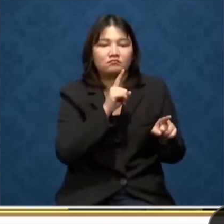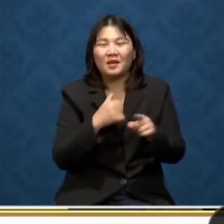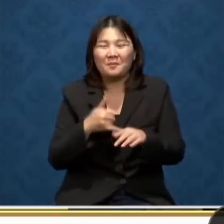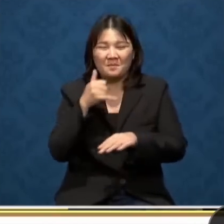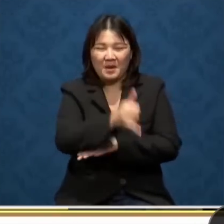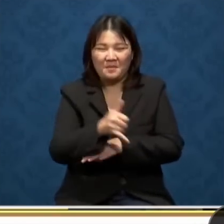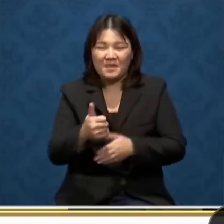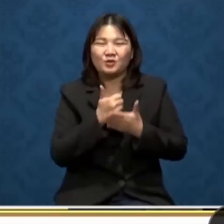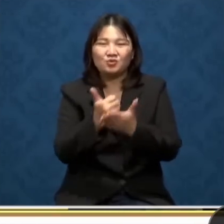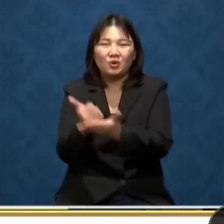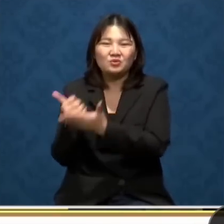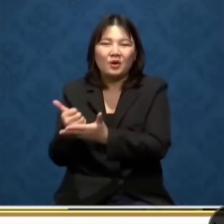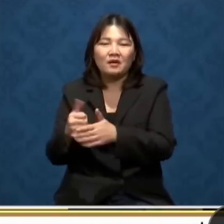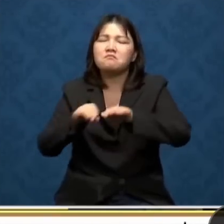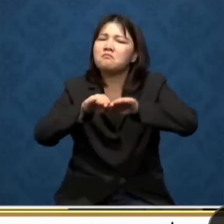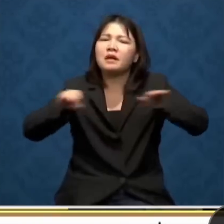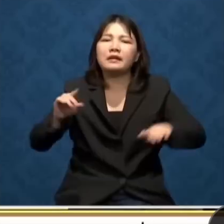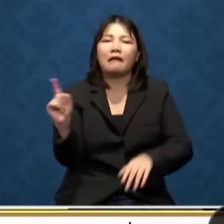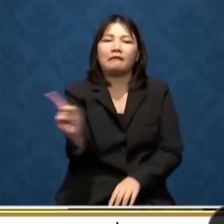ปater fut nom